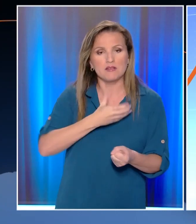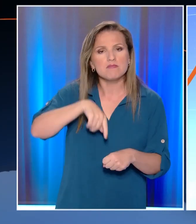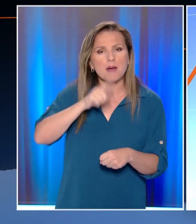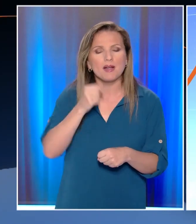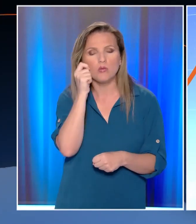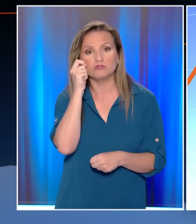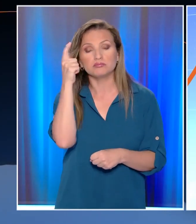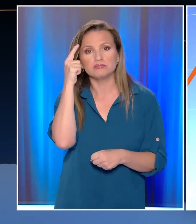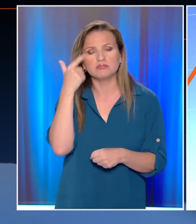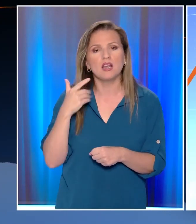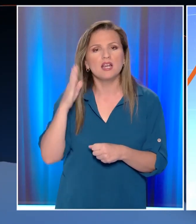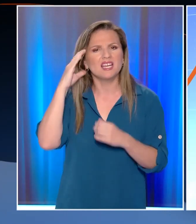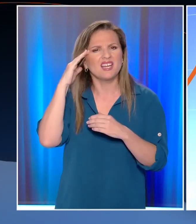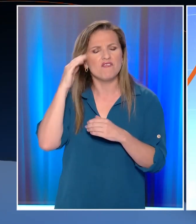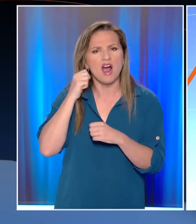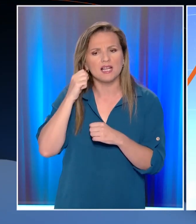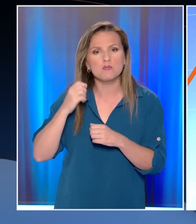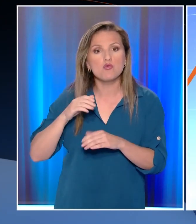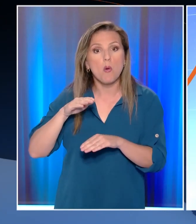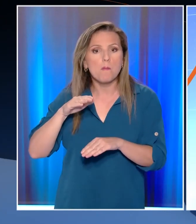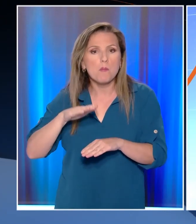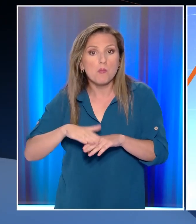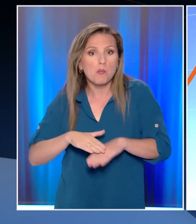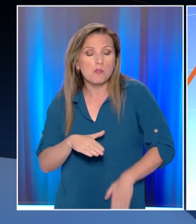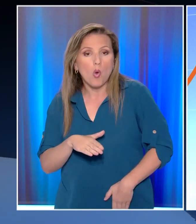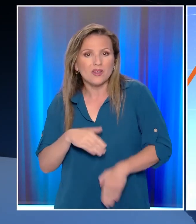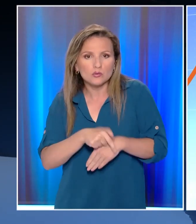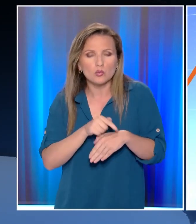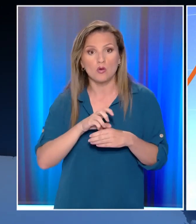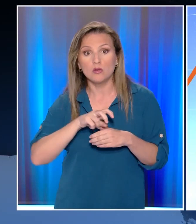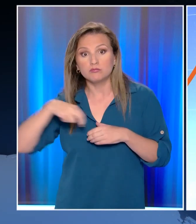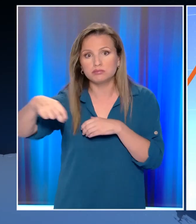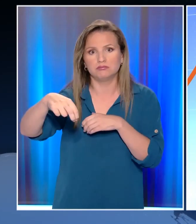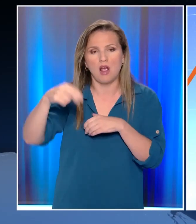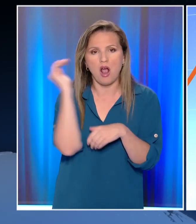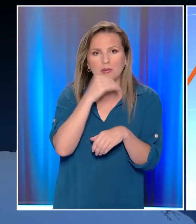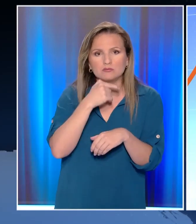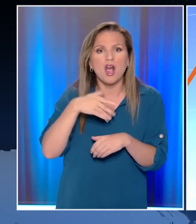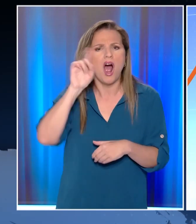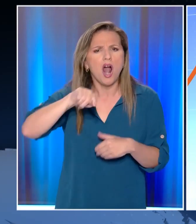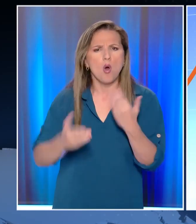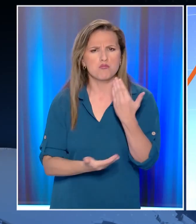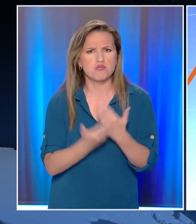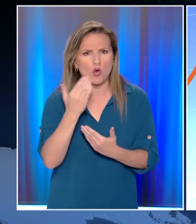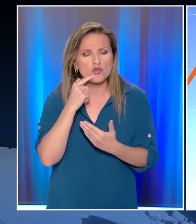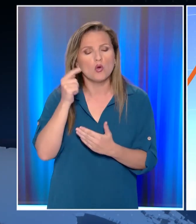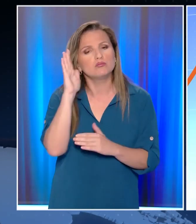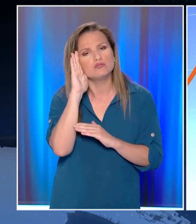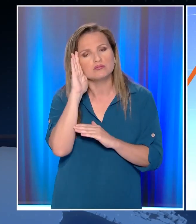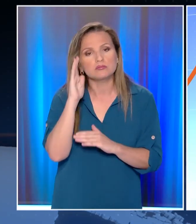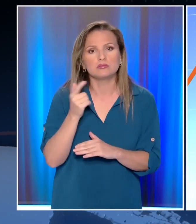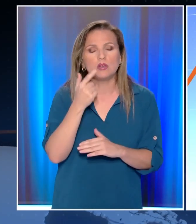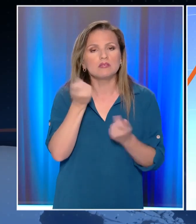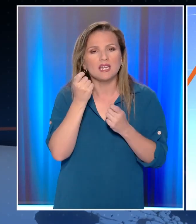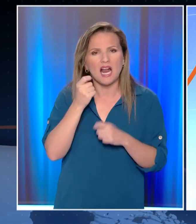μέρα, ενώ ξύπνησα, είχα το κεφάλι μου στον μπούτι του πατέρα και τραβήχτηκα αμέσως. Ένα άλλο πρωινό, εκεί που κοιμόμουν, κατάλαβα ότι ο πατήρ έτριβε